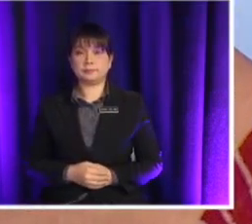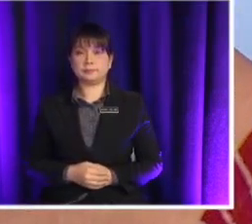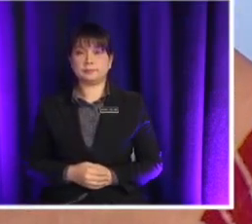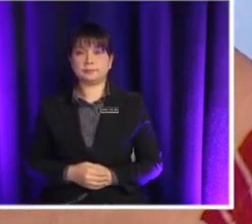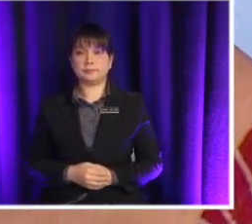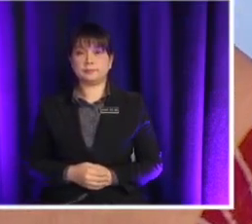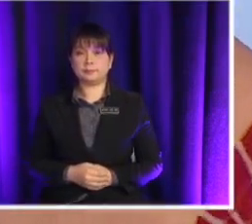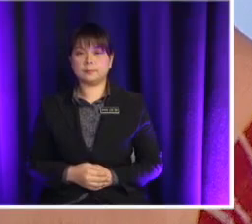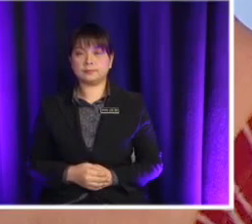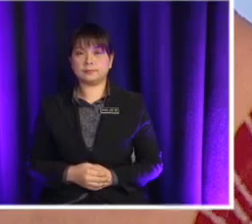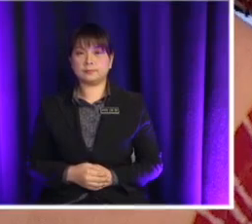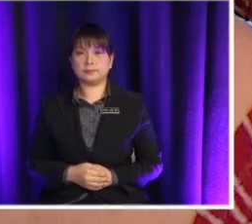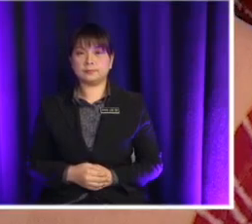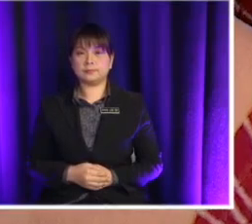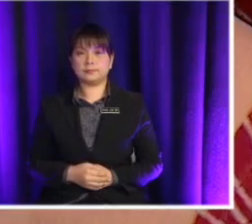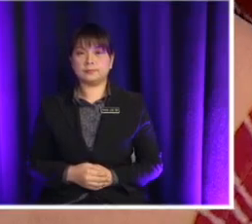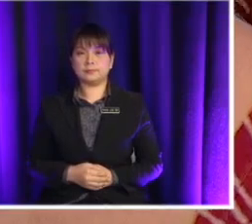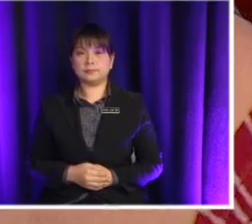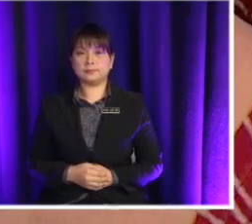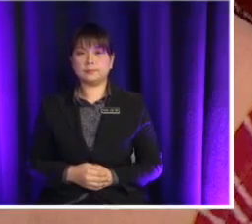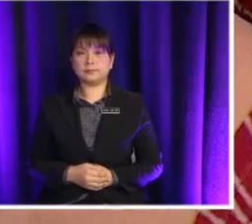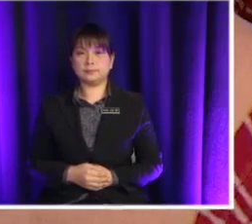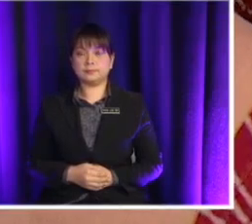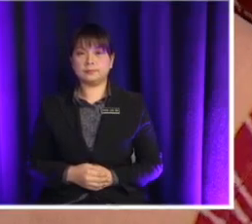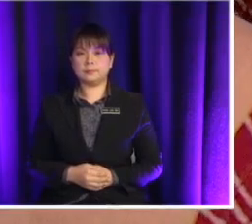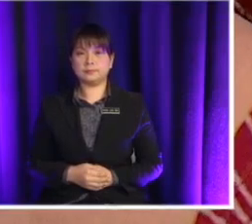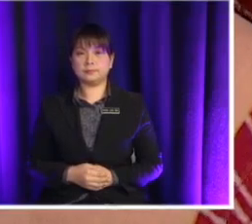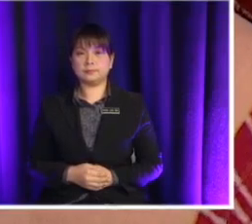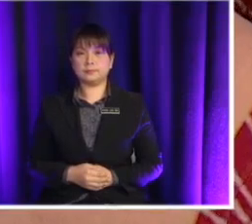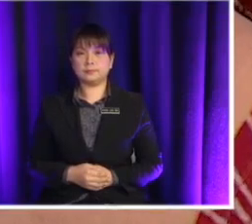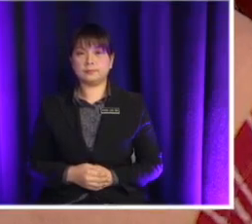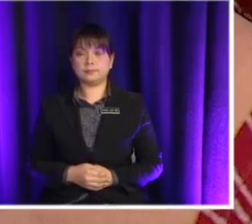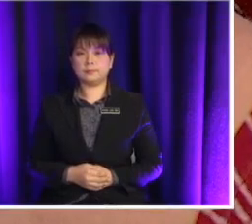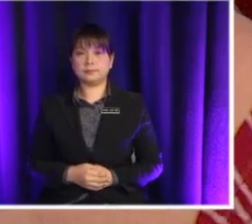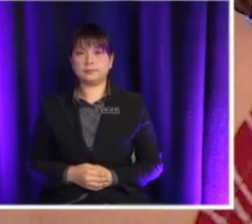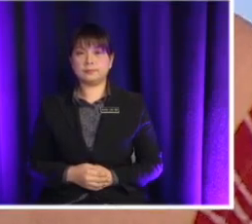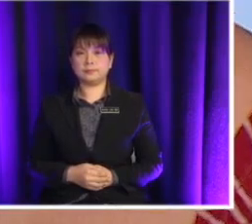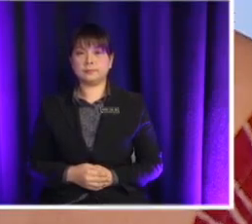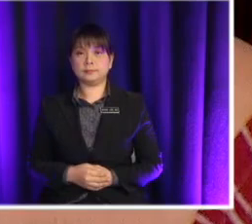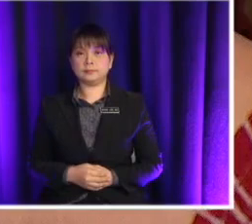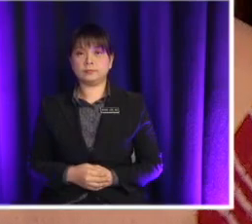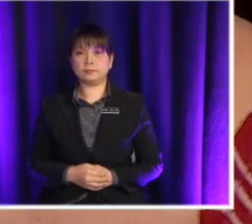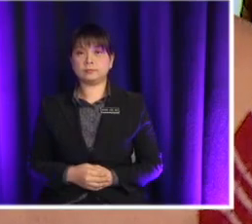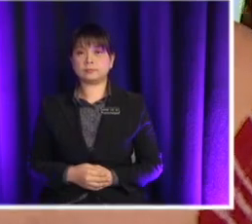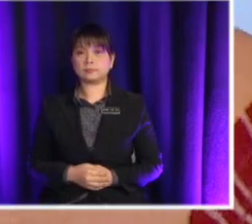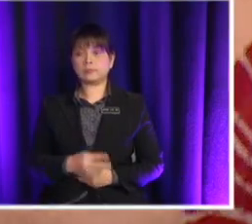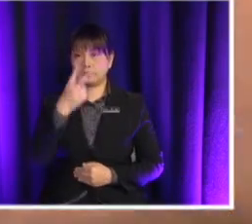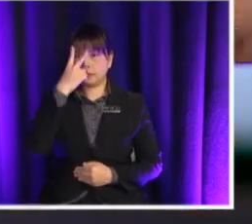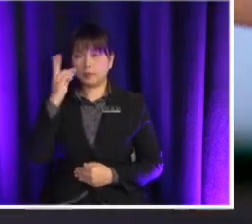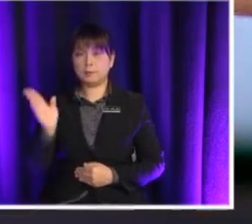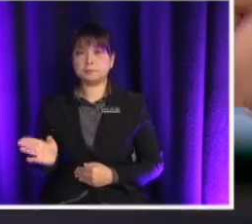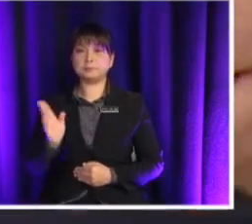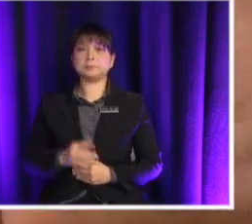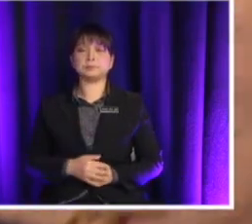kita lah. Okey. Okey. Kalau sini tadi positif, so ini adalah talian untuk kita punya bateri positif kan. So kita ambil